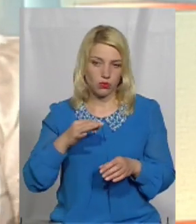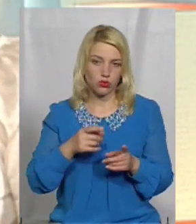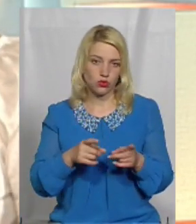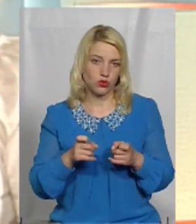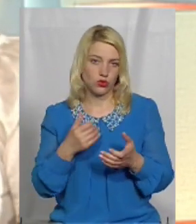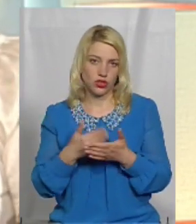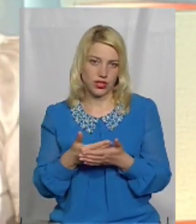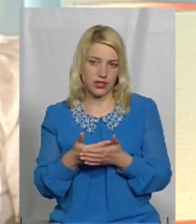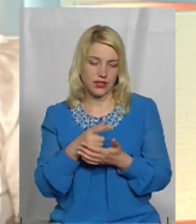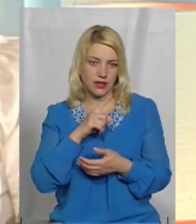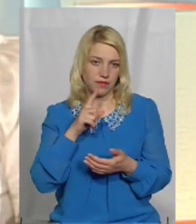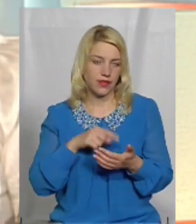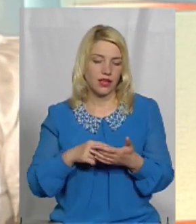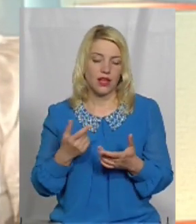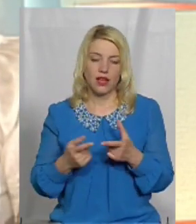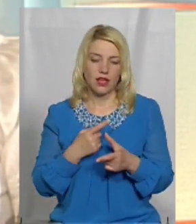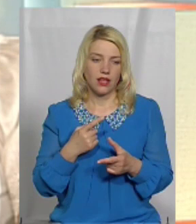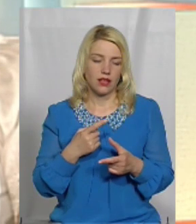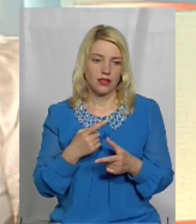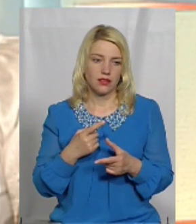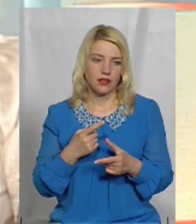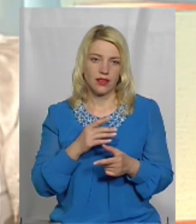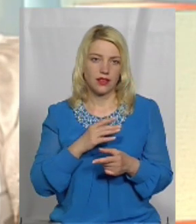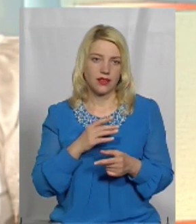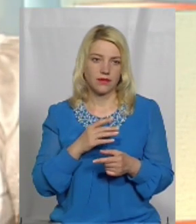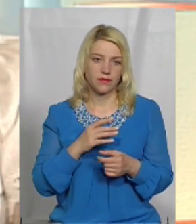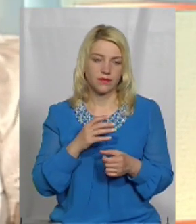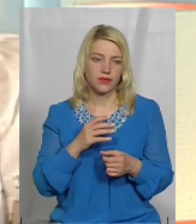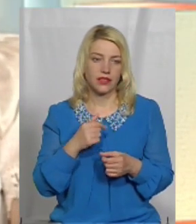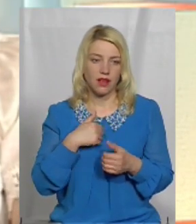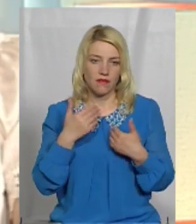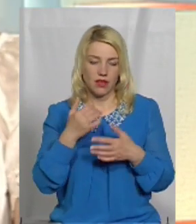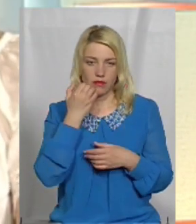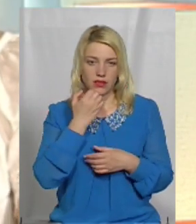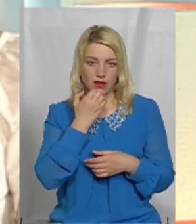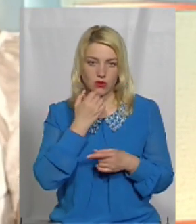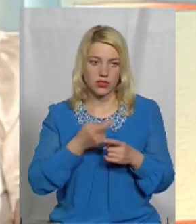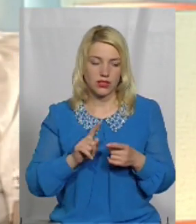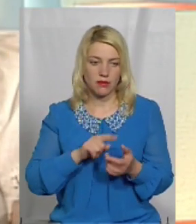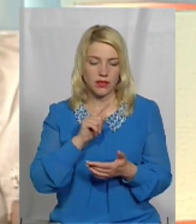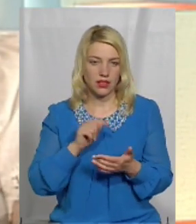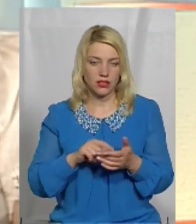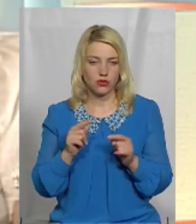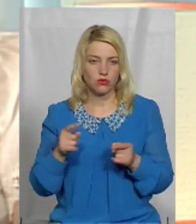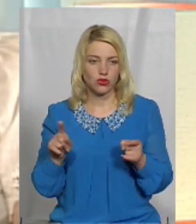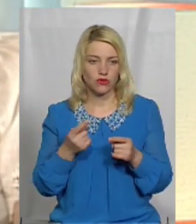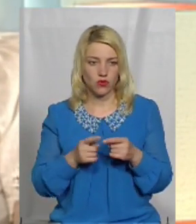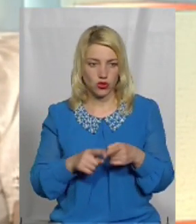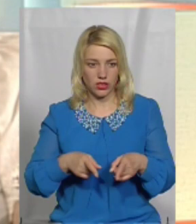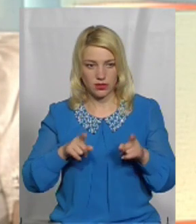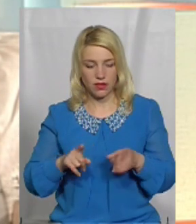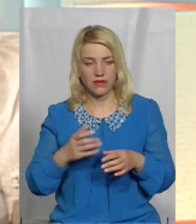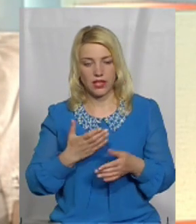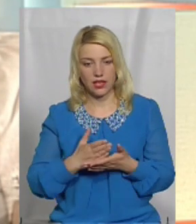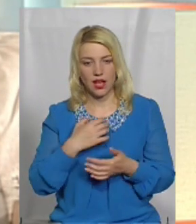долучитися? Ну, якщо не через закон, а саме... Я вам дуже дякую за це питання, тому що воно насправді є